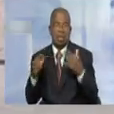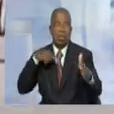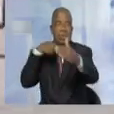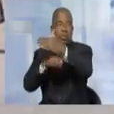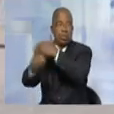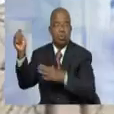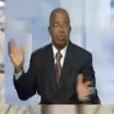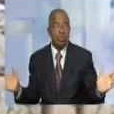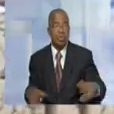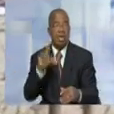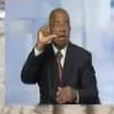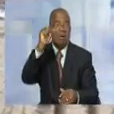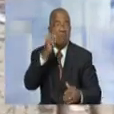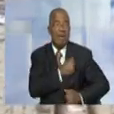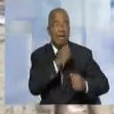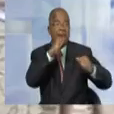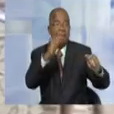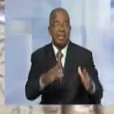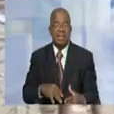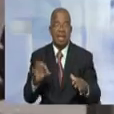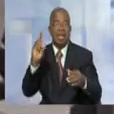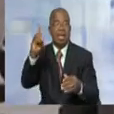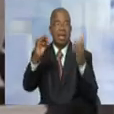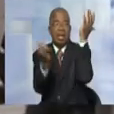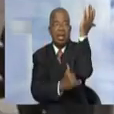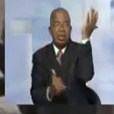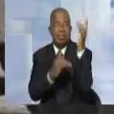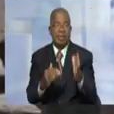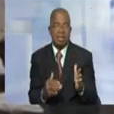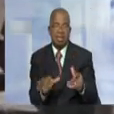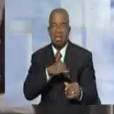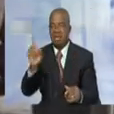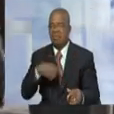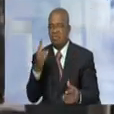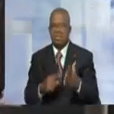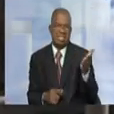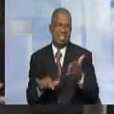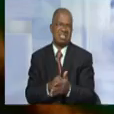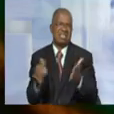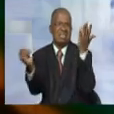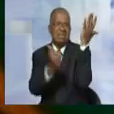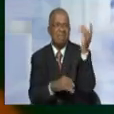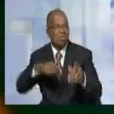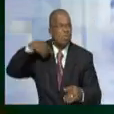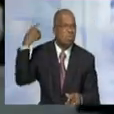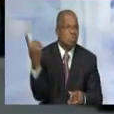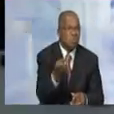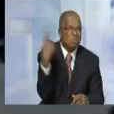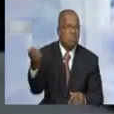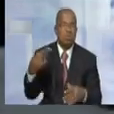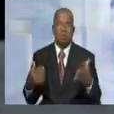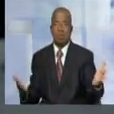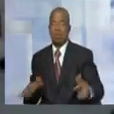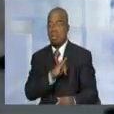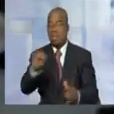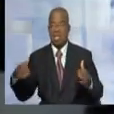une opération pour tenter de récupérer les soldats enlevés. L'Afghanistan est entré dans une période d'incertitude à l'approche du retrait des soldats